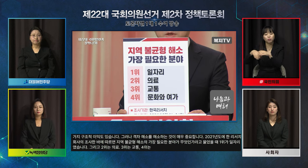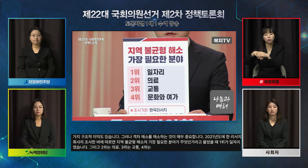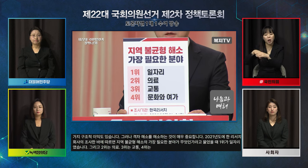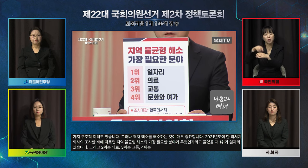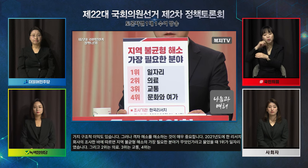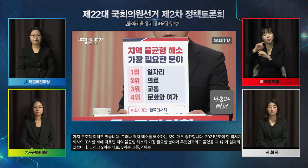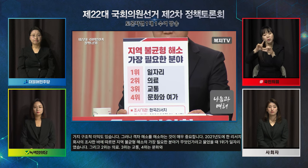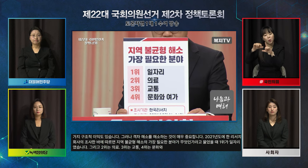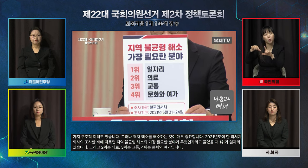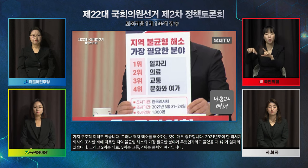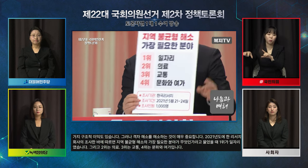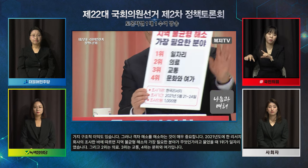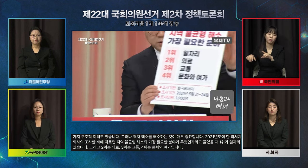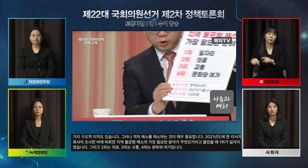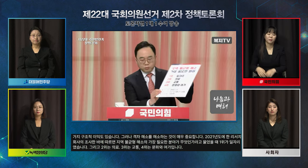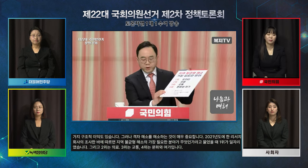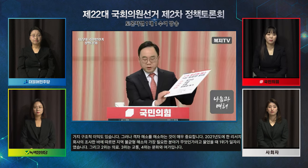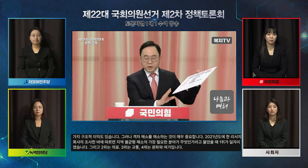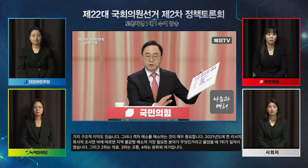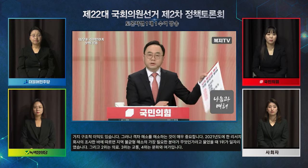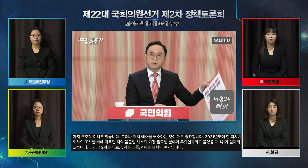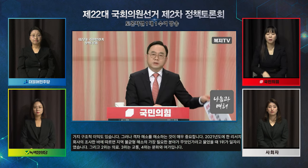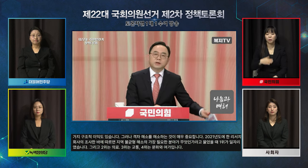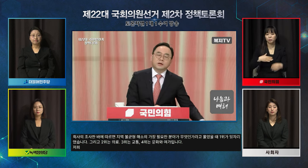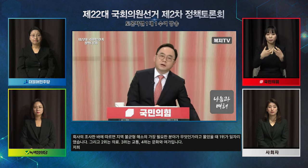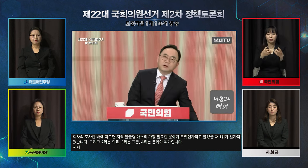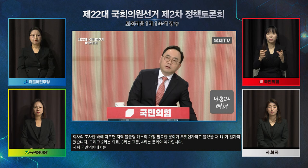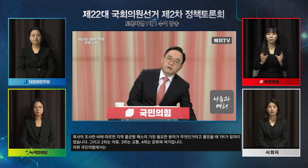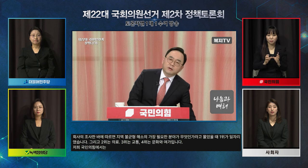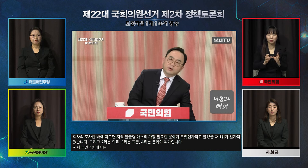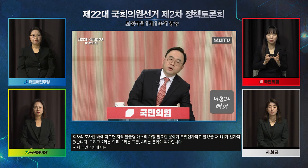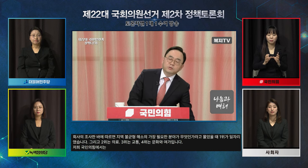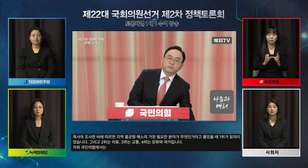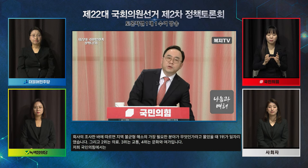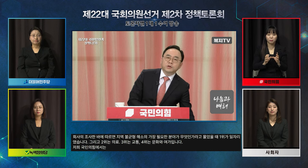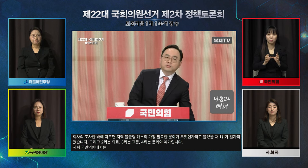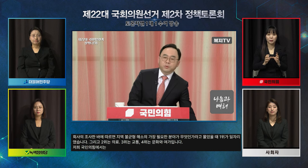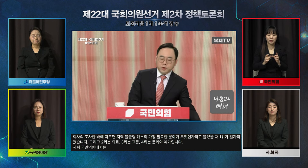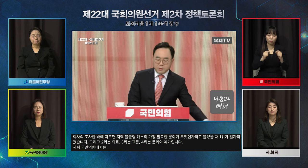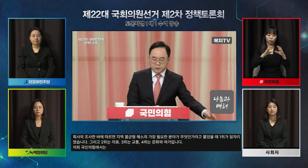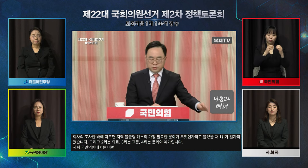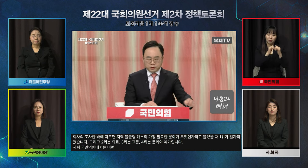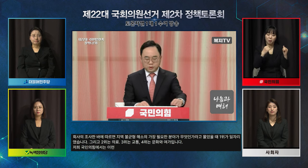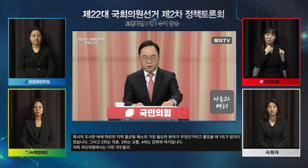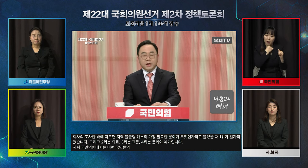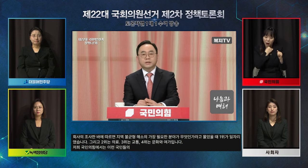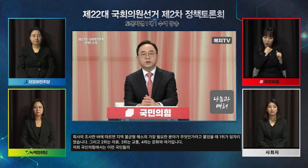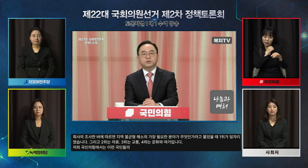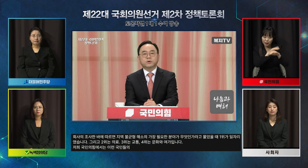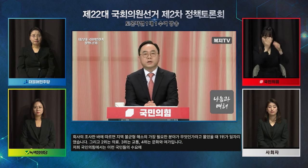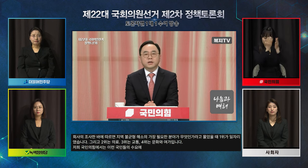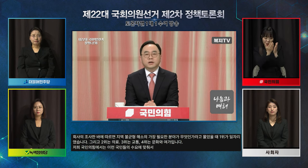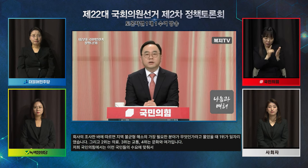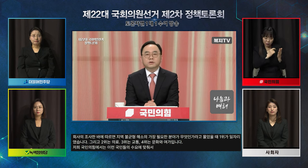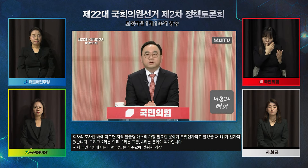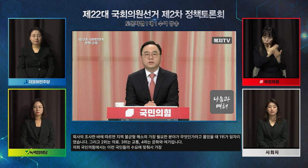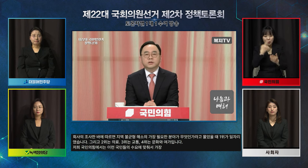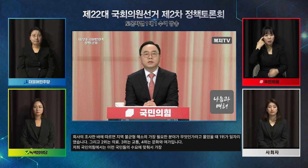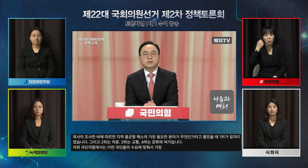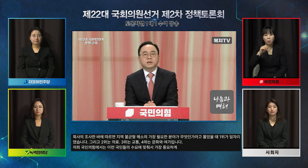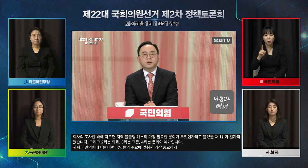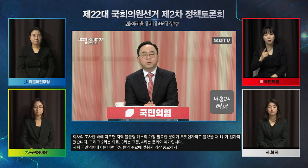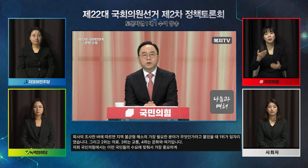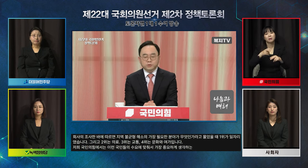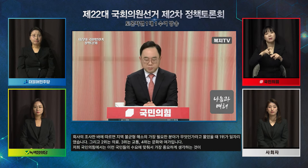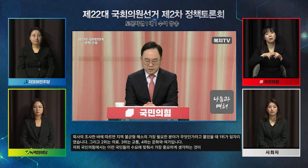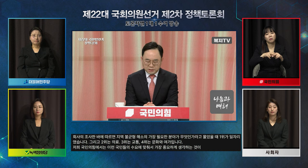여가입니다. 저희 국민의힘에서는 이런 국민들의 수요에 맞춰서 가장 중요하게 생각하는 것이